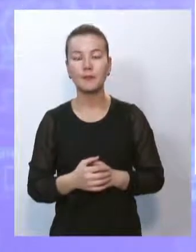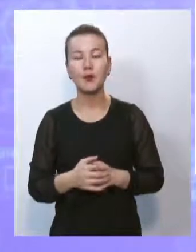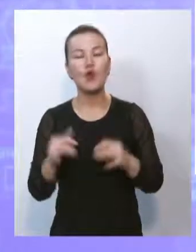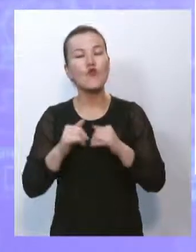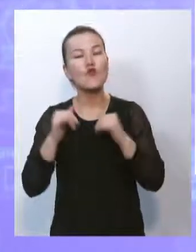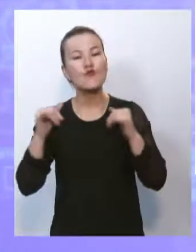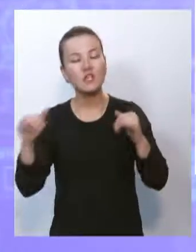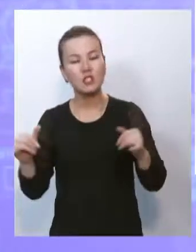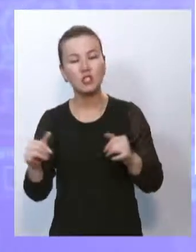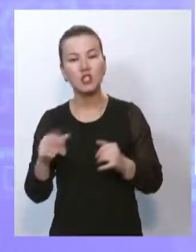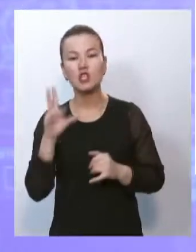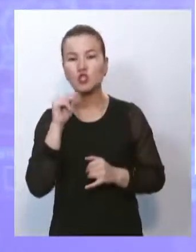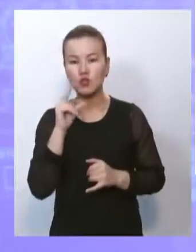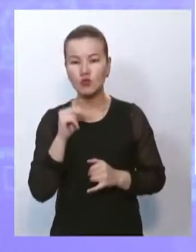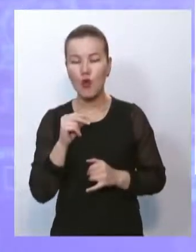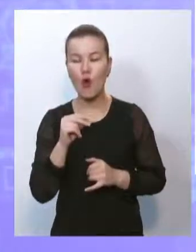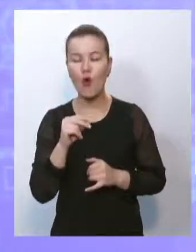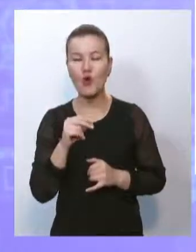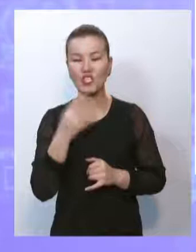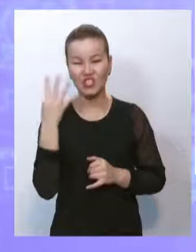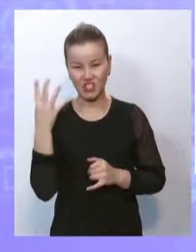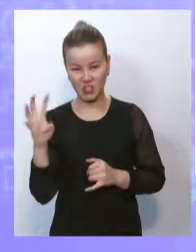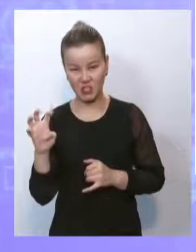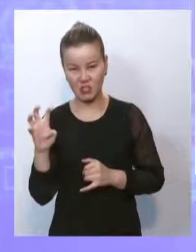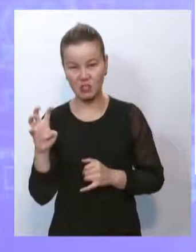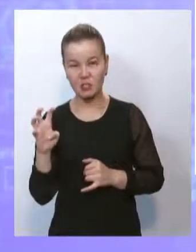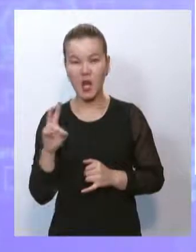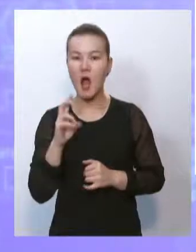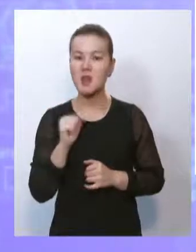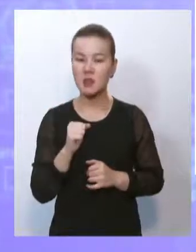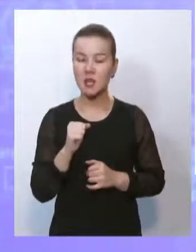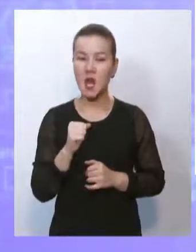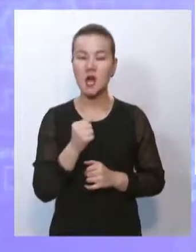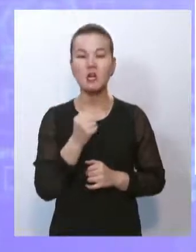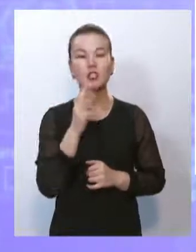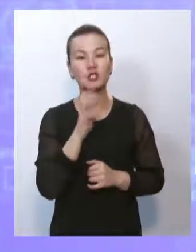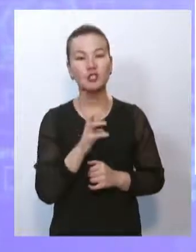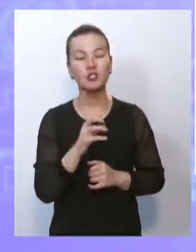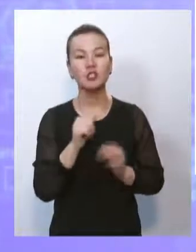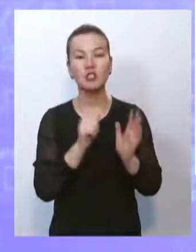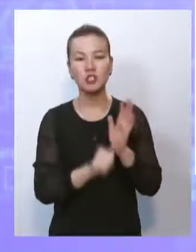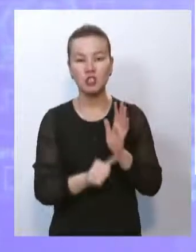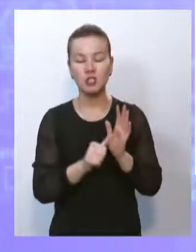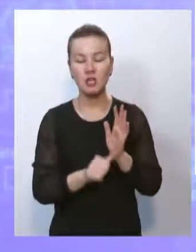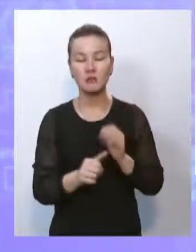увеличьте число 400 на 460